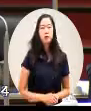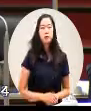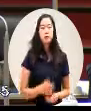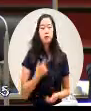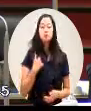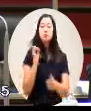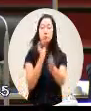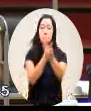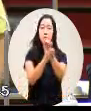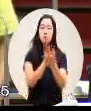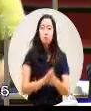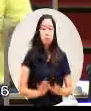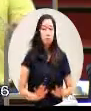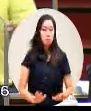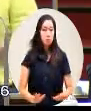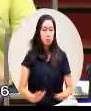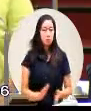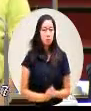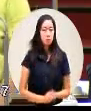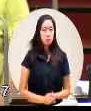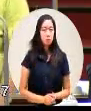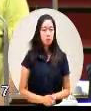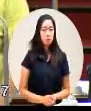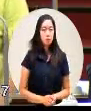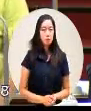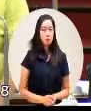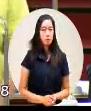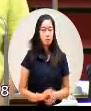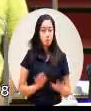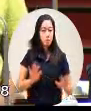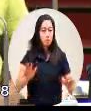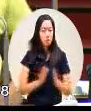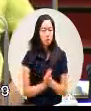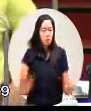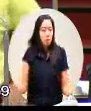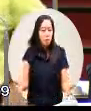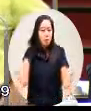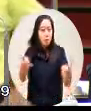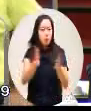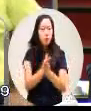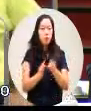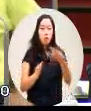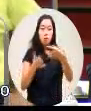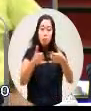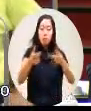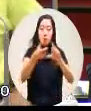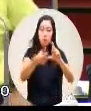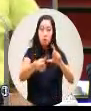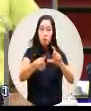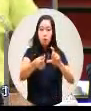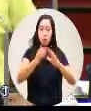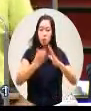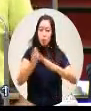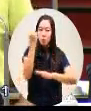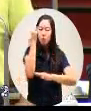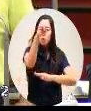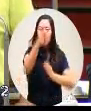啊，今仔日既然啊发动我三民区的市民，要来搞罢